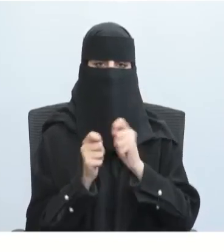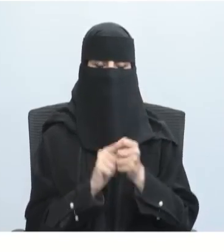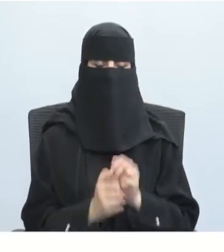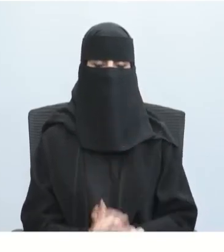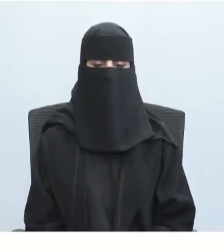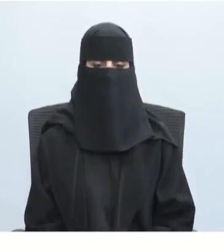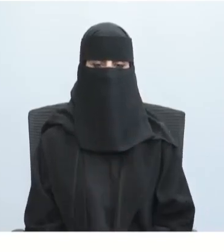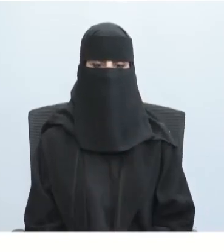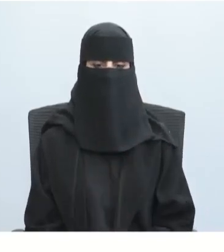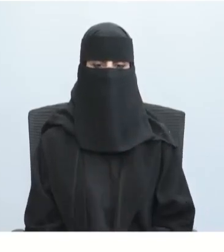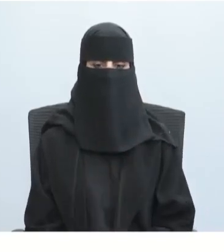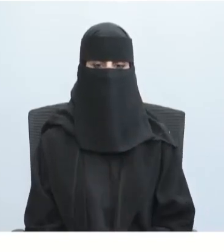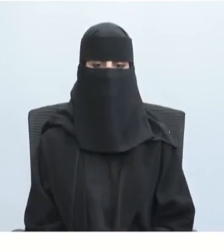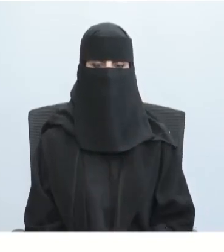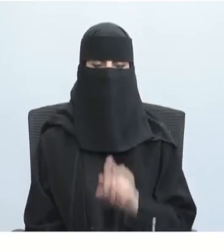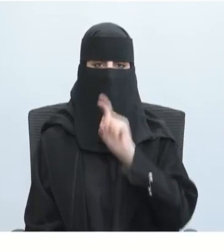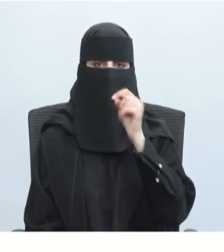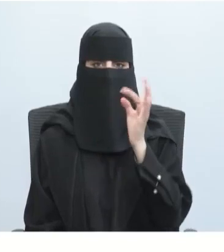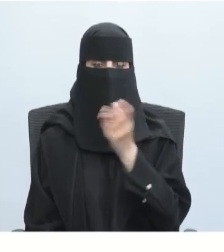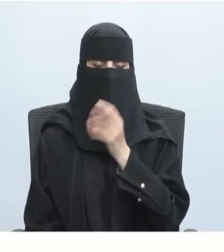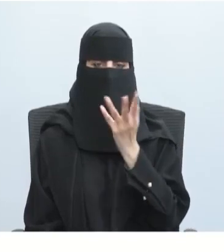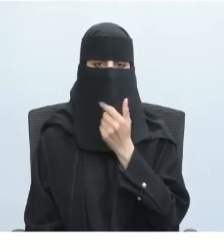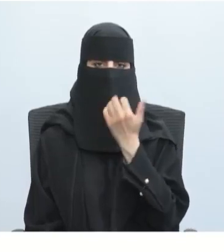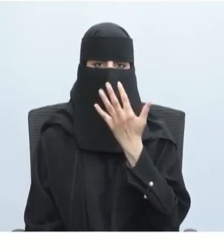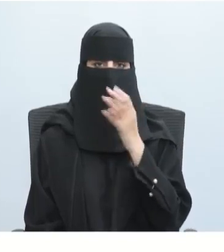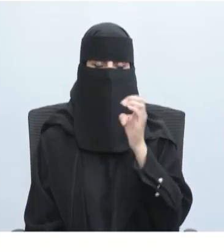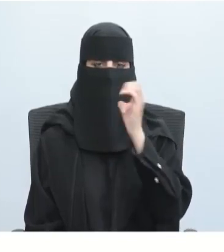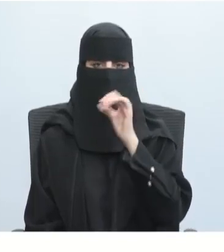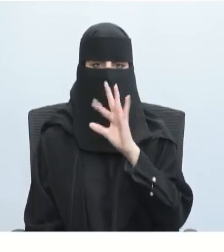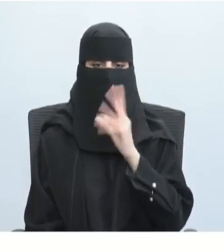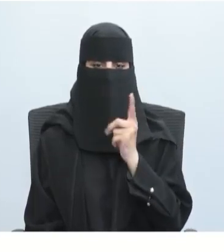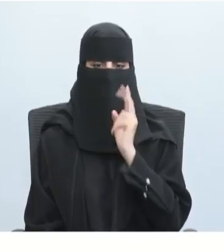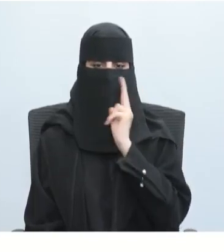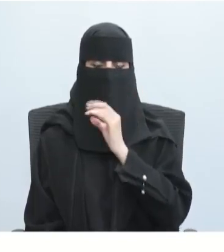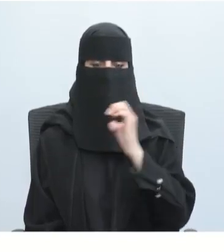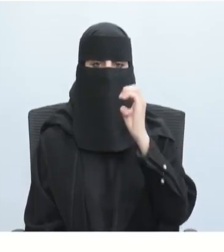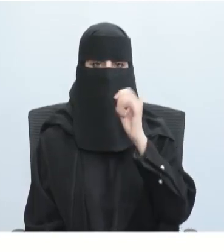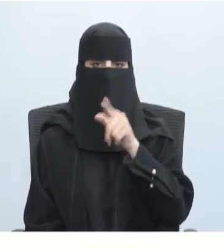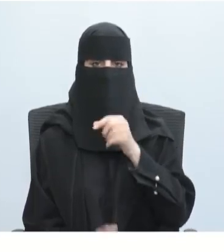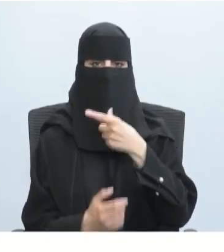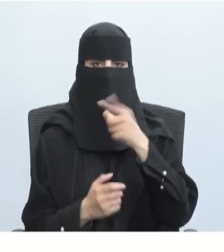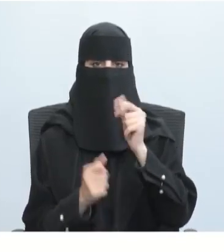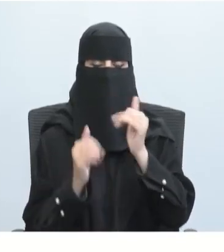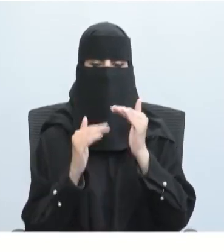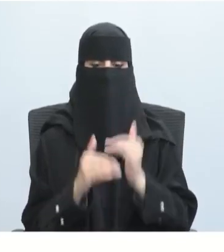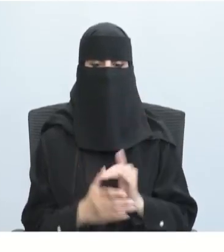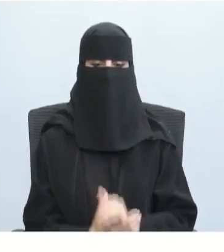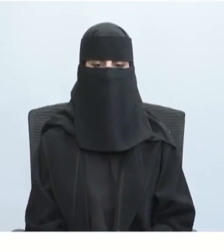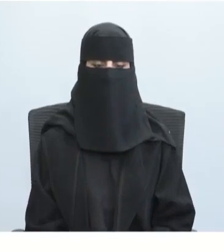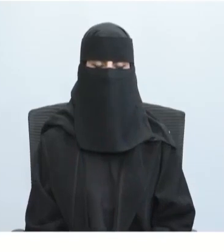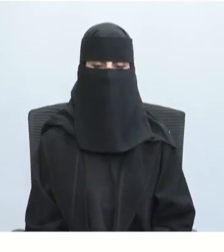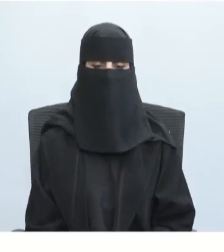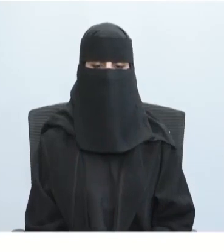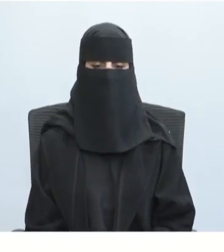الماليه سؤال رقم خ اذا الرمز او الاجابه جيم هي اي يعتبر هو العائد في